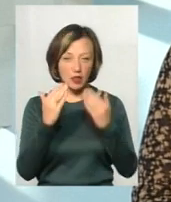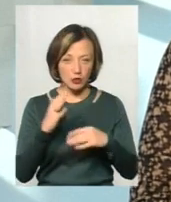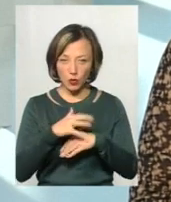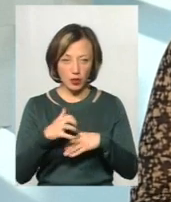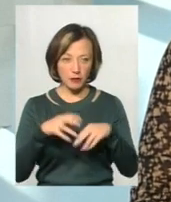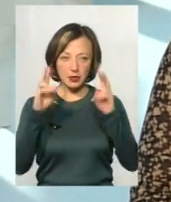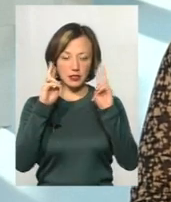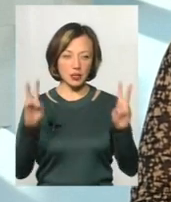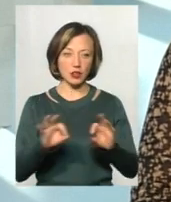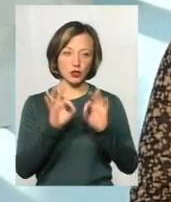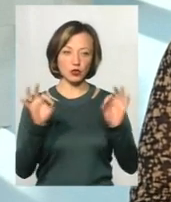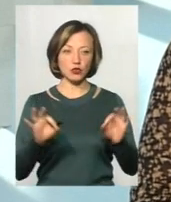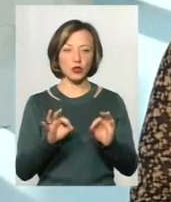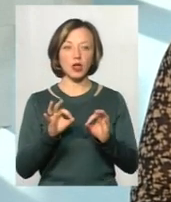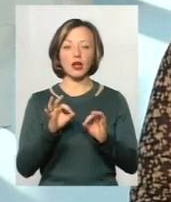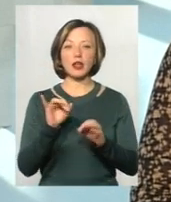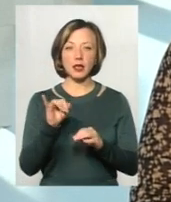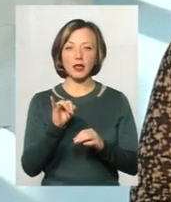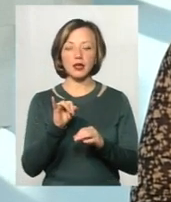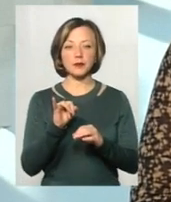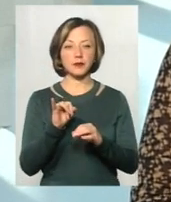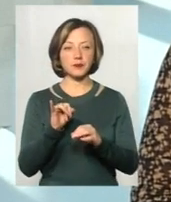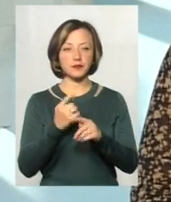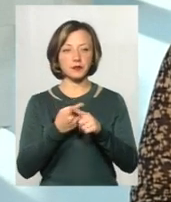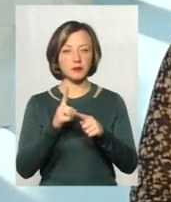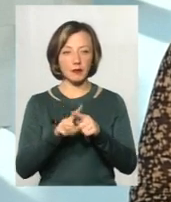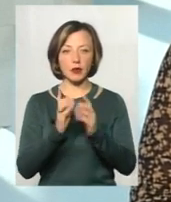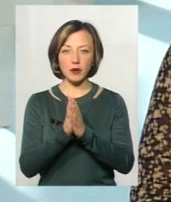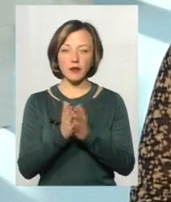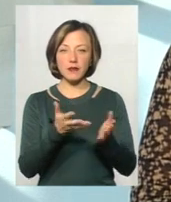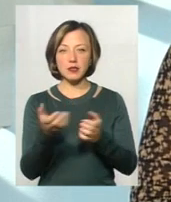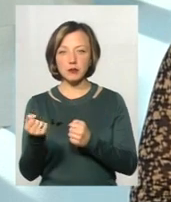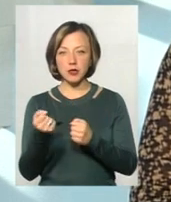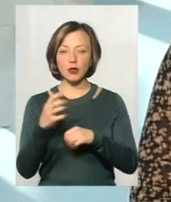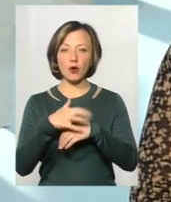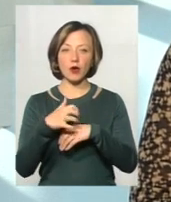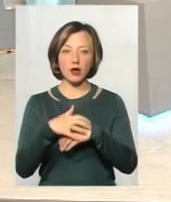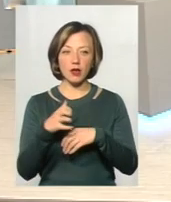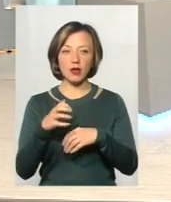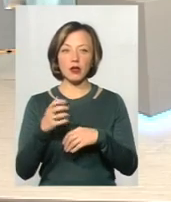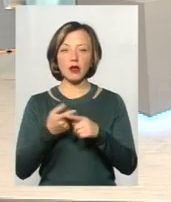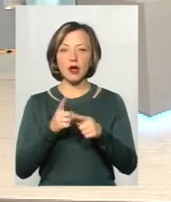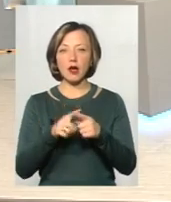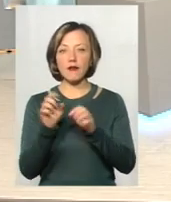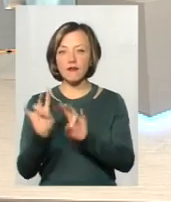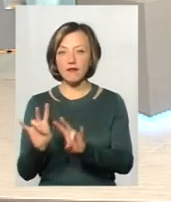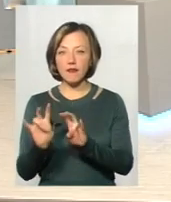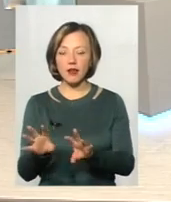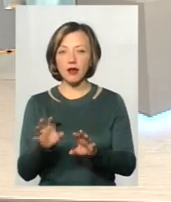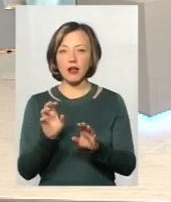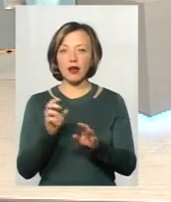знає. І йдуть в цілодобовому режимі так само прохання. Візьміть кота на перетримку, візьміть кішечку на перетримку.